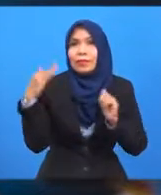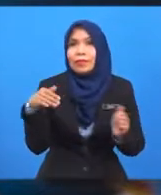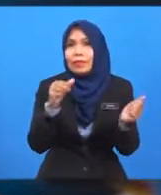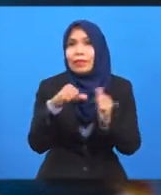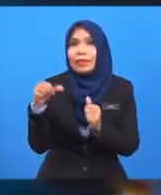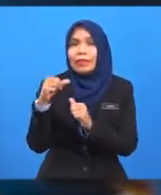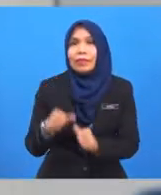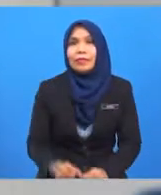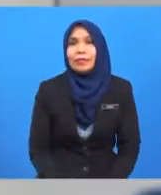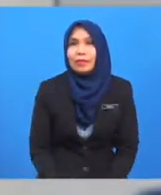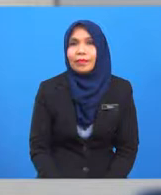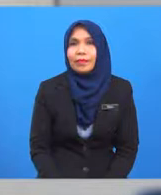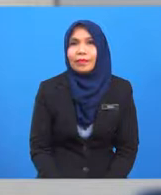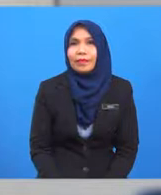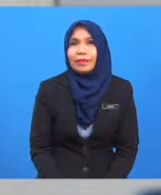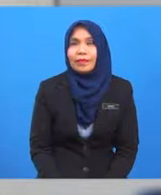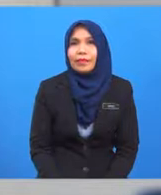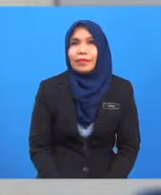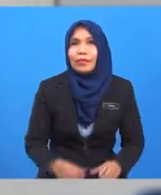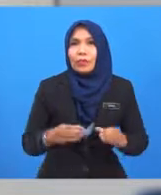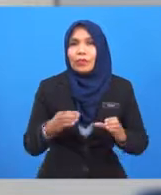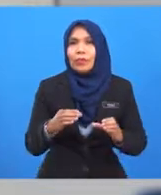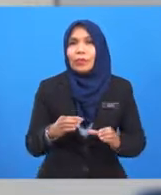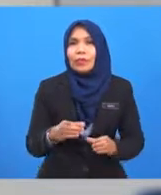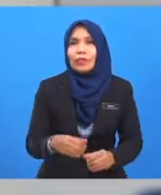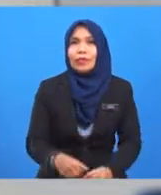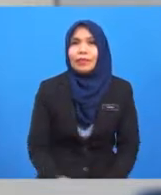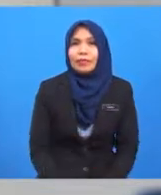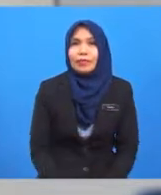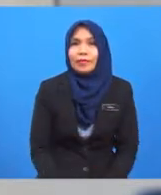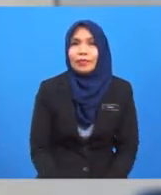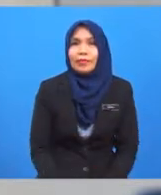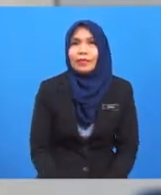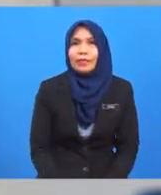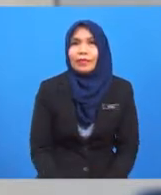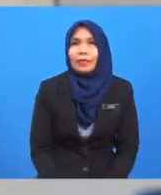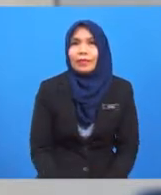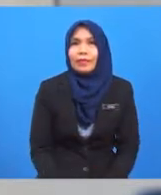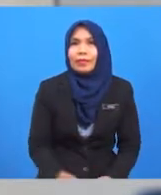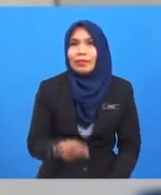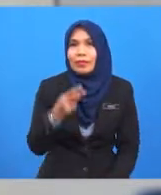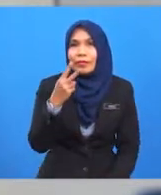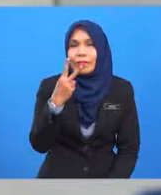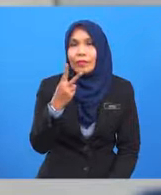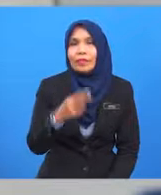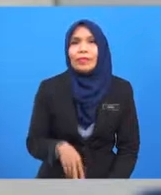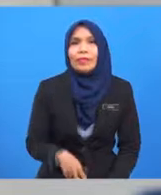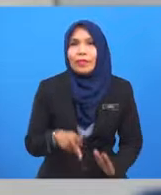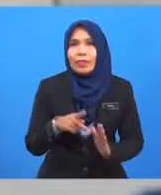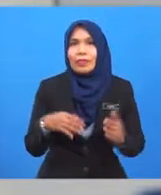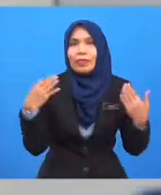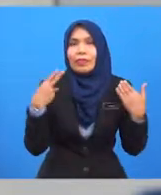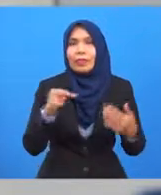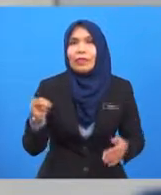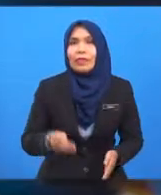Genting Highlands? Cuba kamu bayangkan keadaan jalan raya sepanjang